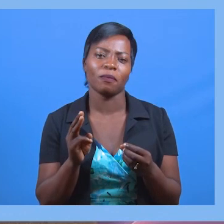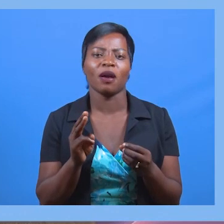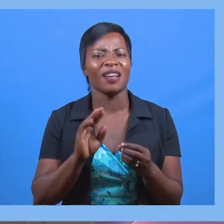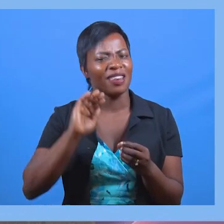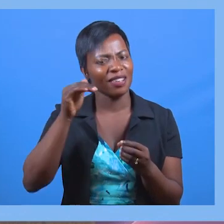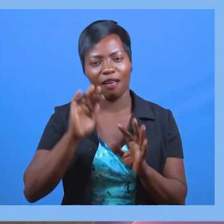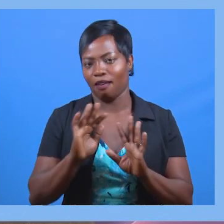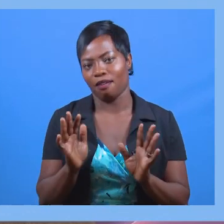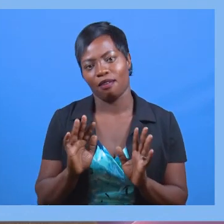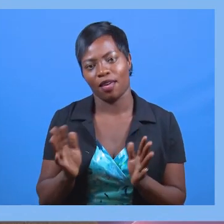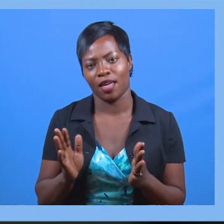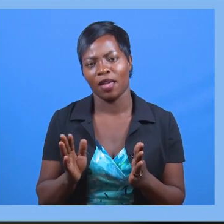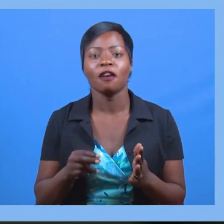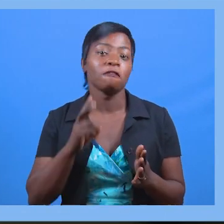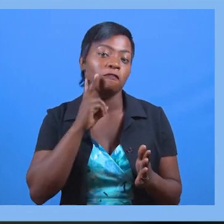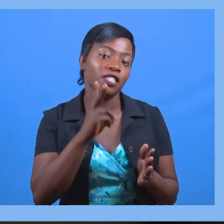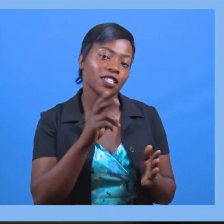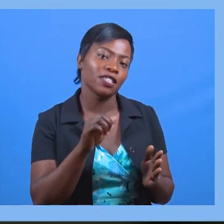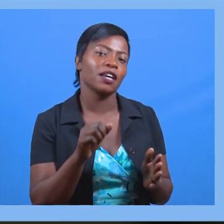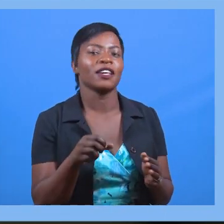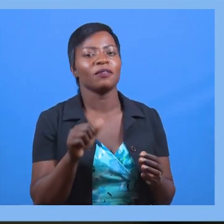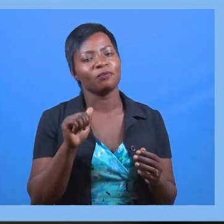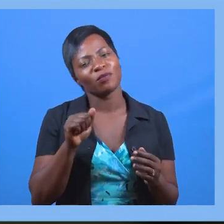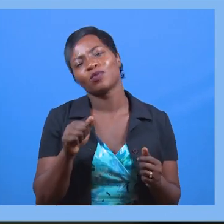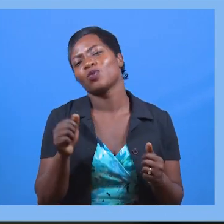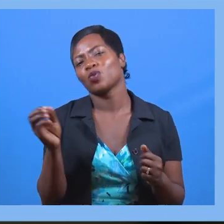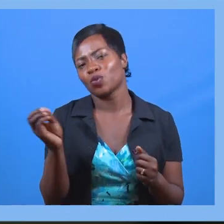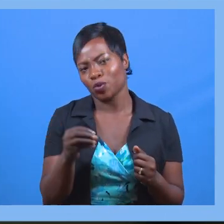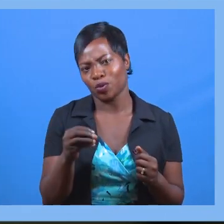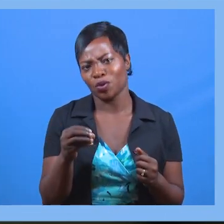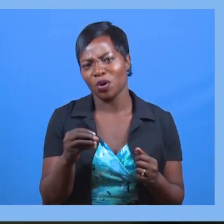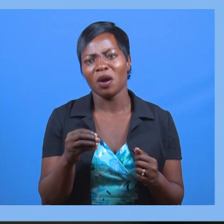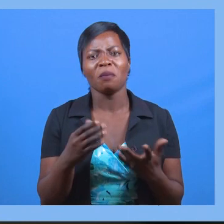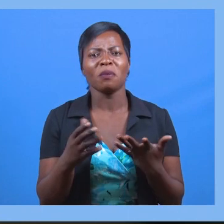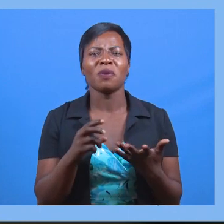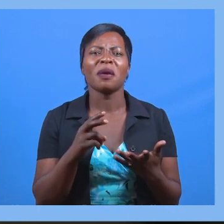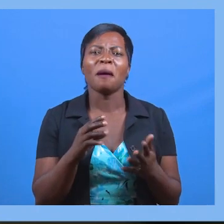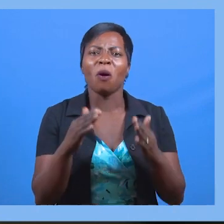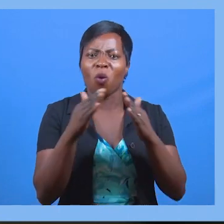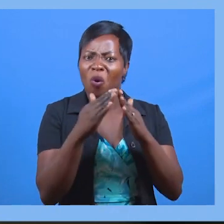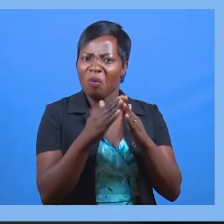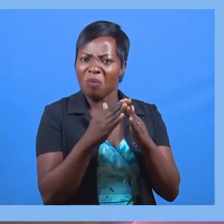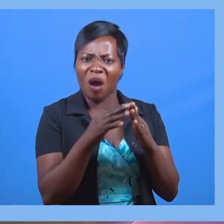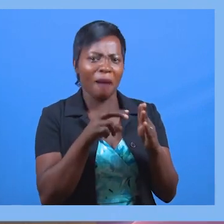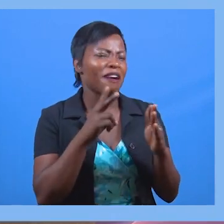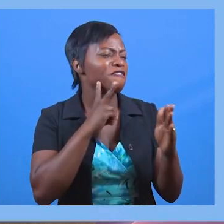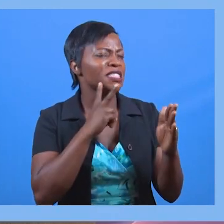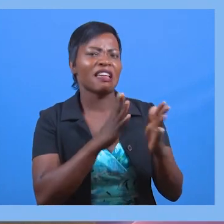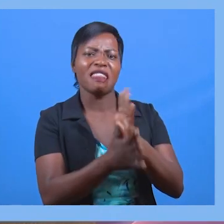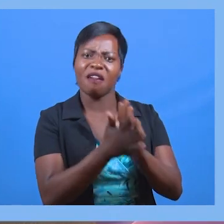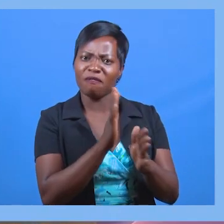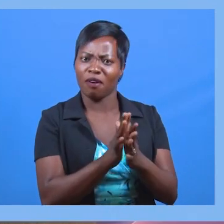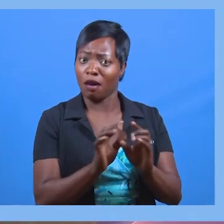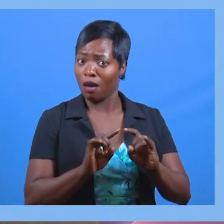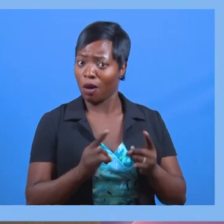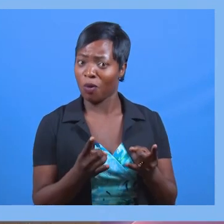munhu auya ashanya pamba. Muyenzi munhu akanaka, pamungava pamusharudziko pasingasviki muyeni. Vaenzi vanhu